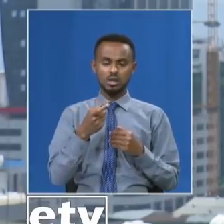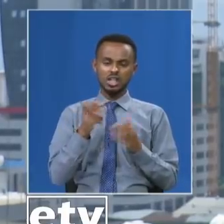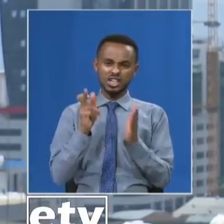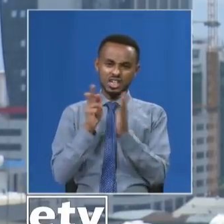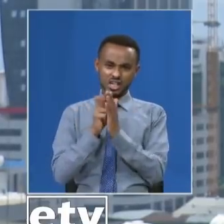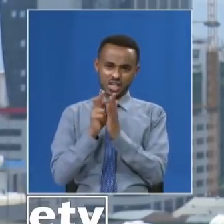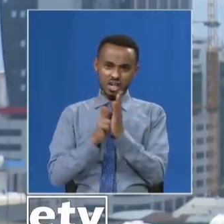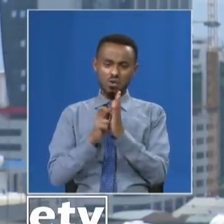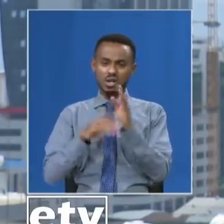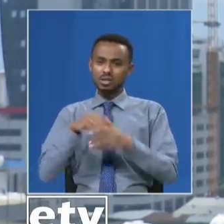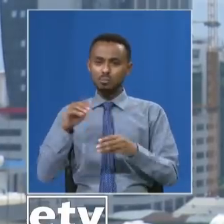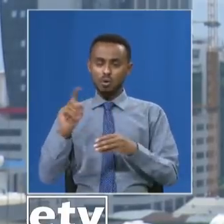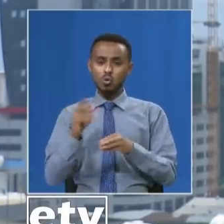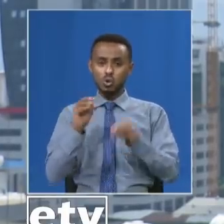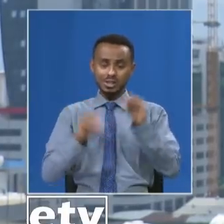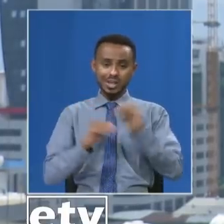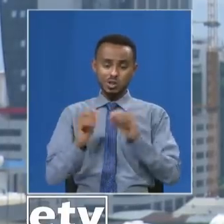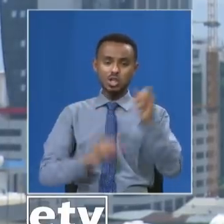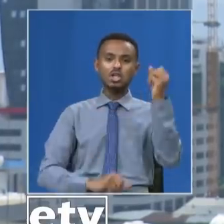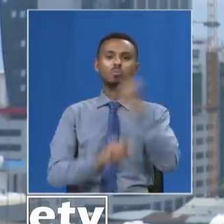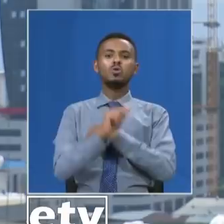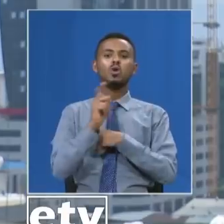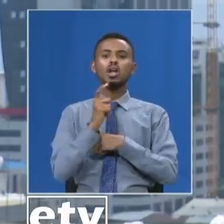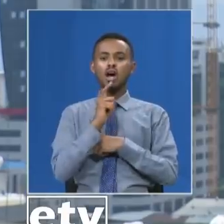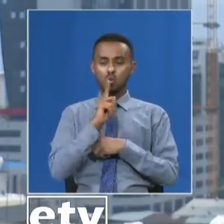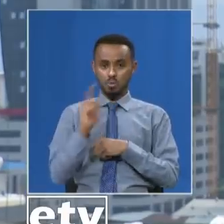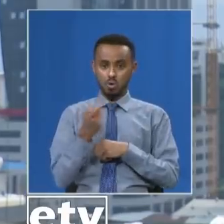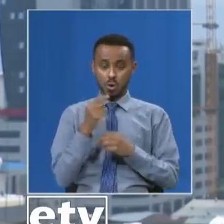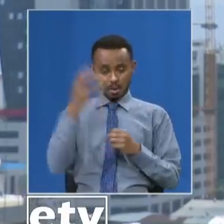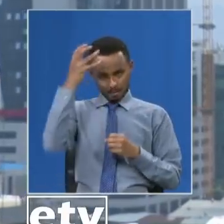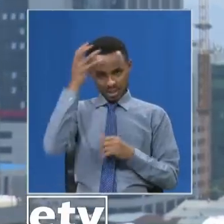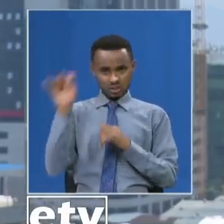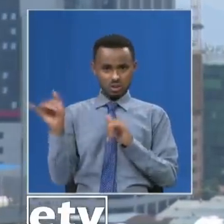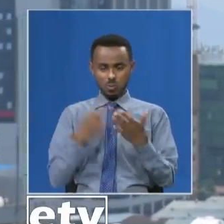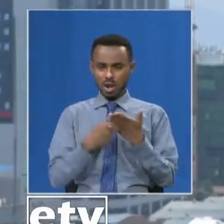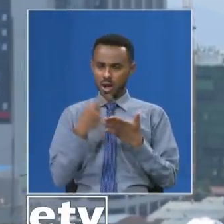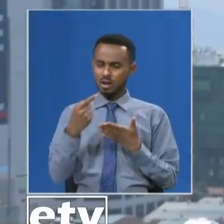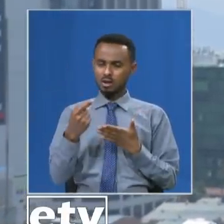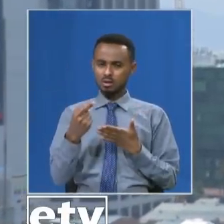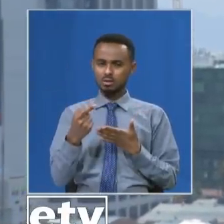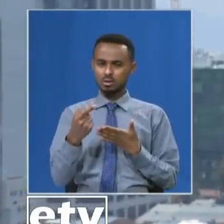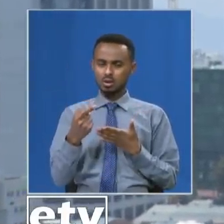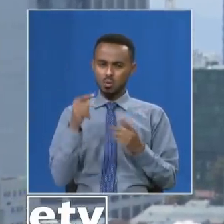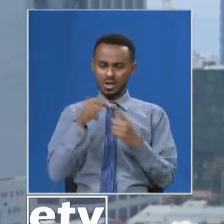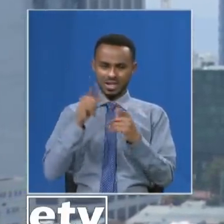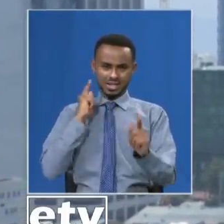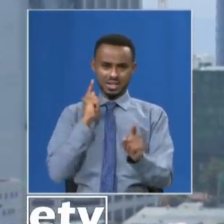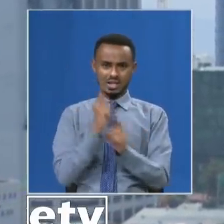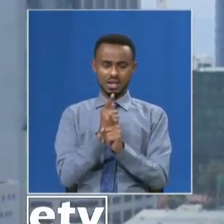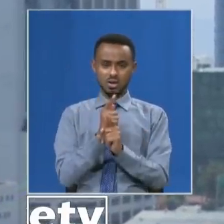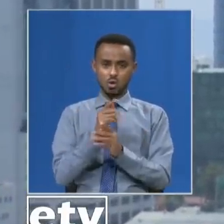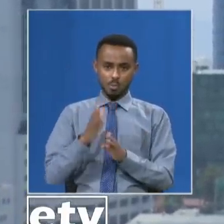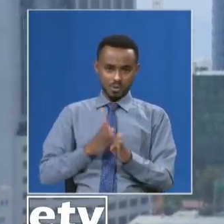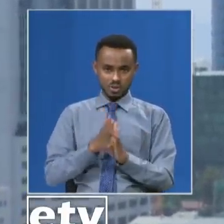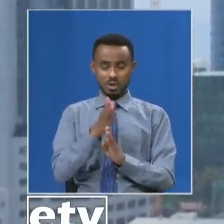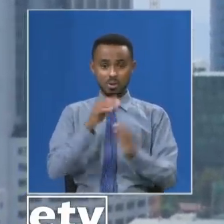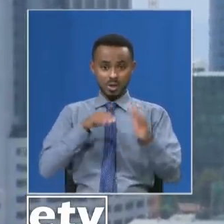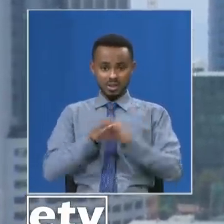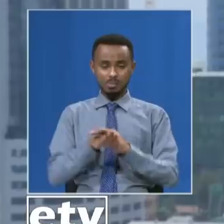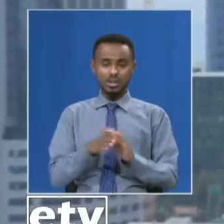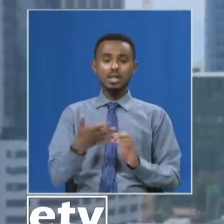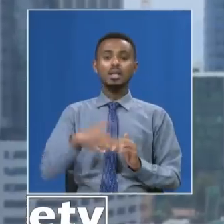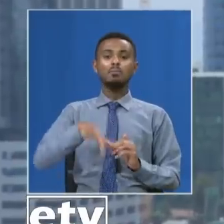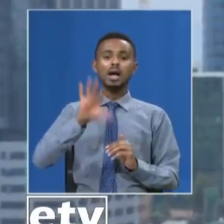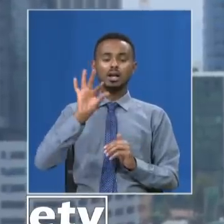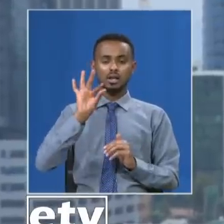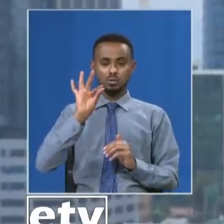በኢሌጋል በሆኑ እንቅስቃሴዎች የሚጎዳ ነው የሚሆነው። ስለዚህ መንግስት ደግሞ ይህንን ወደ ትክክለኛው መስመር በማስገባት